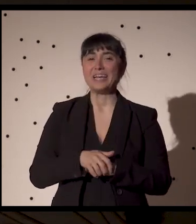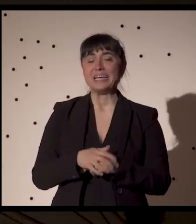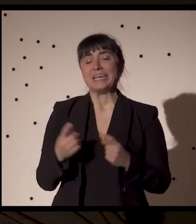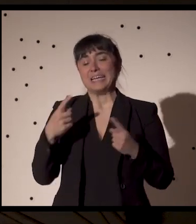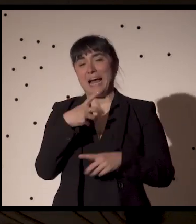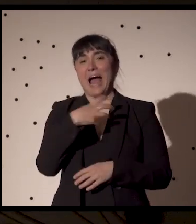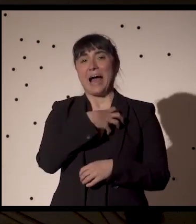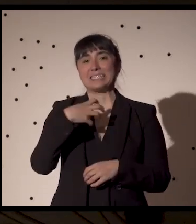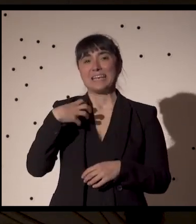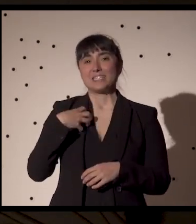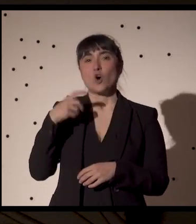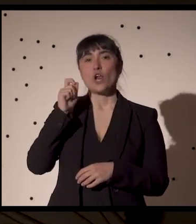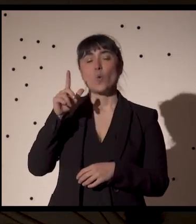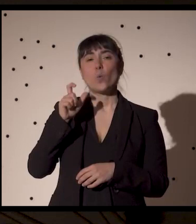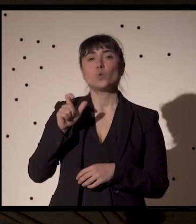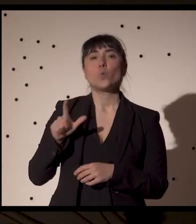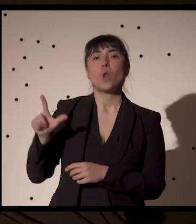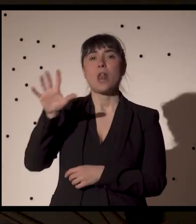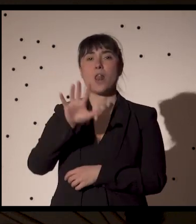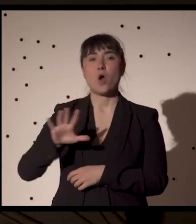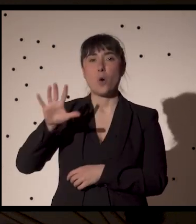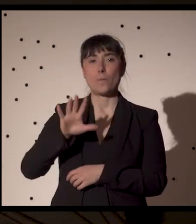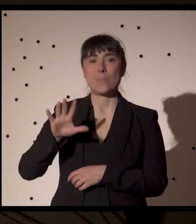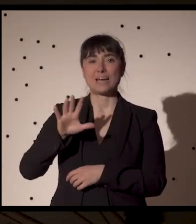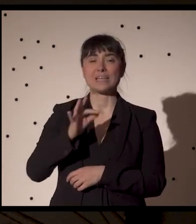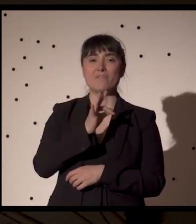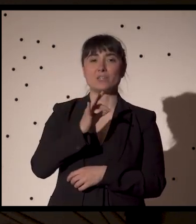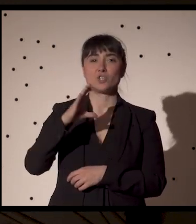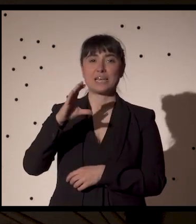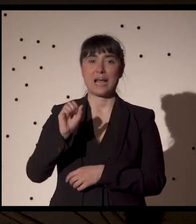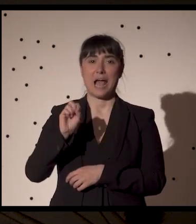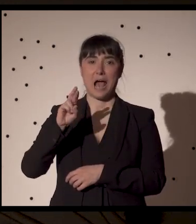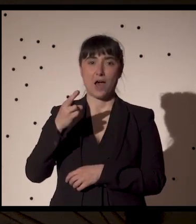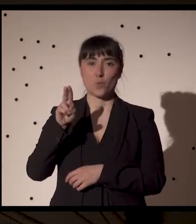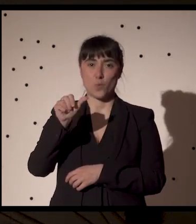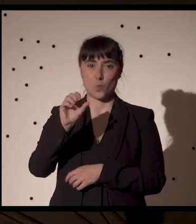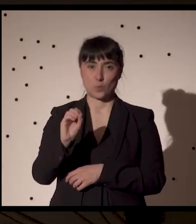all'assessore alla cultura della Regione Lombardia la dottoressa Francesca Caruso